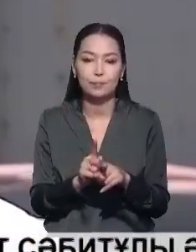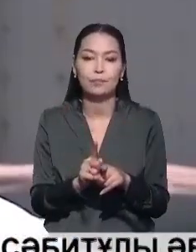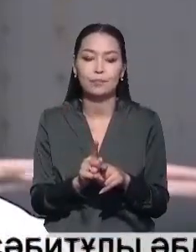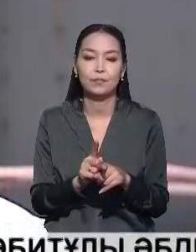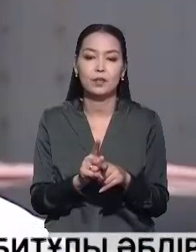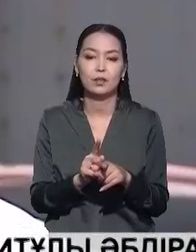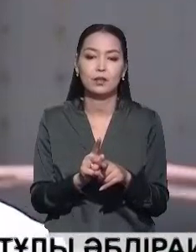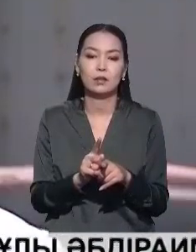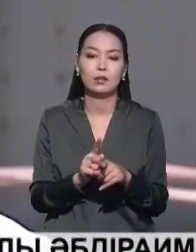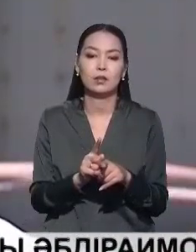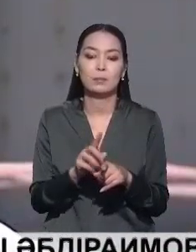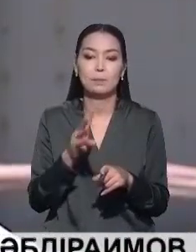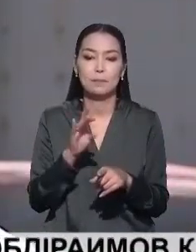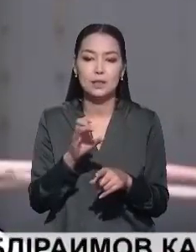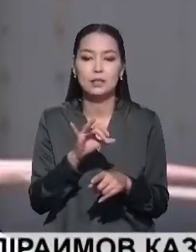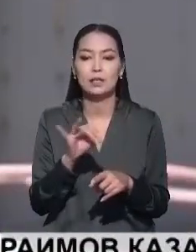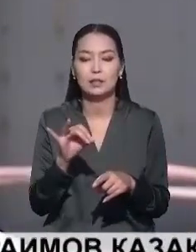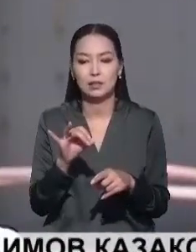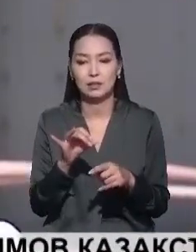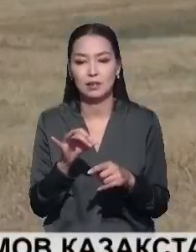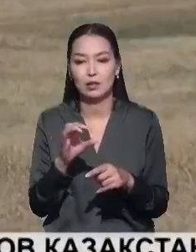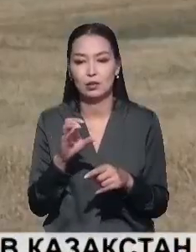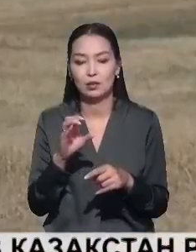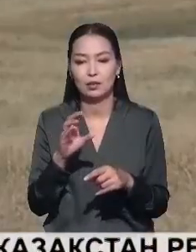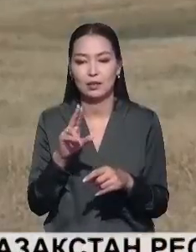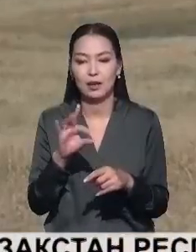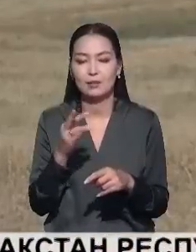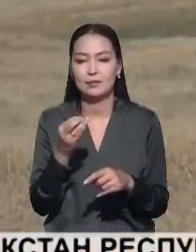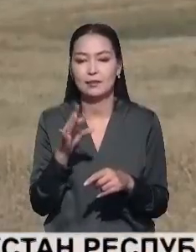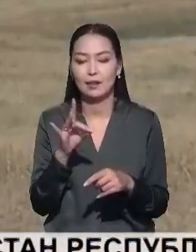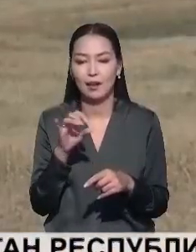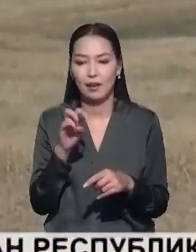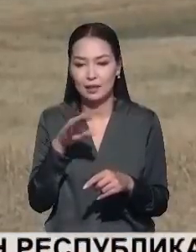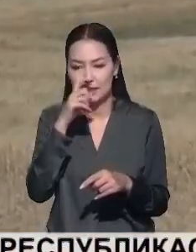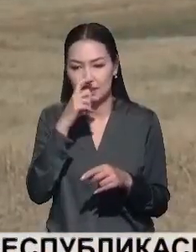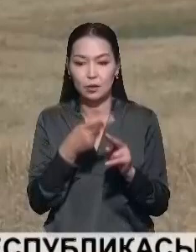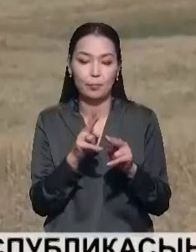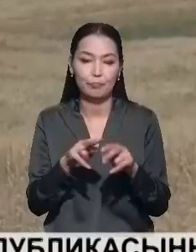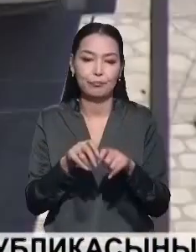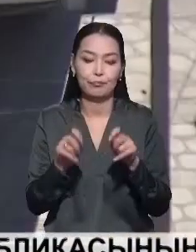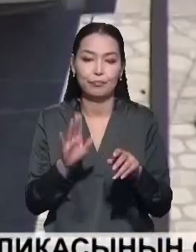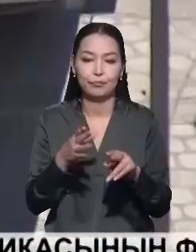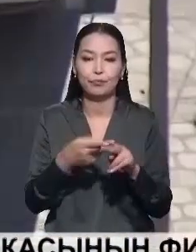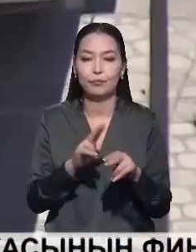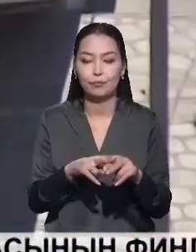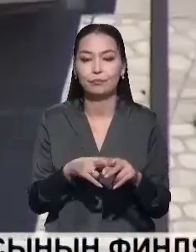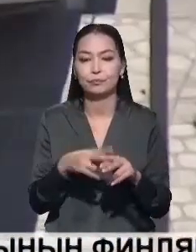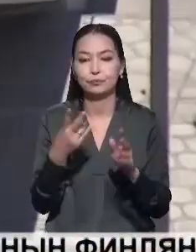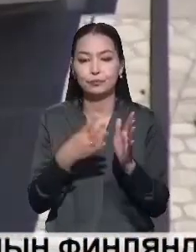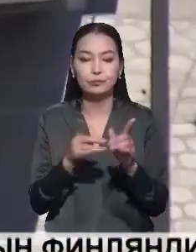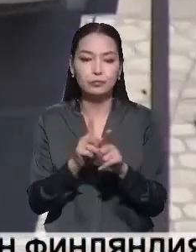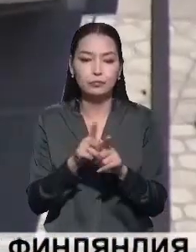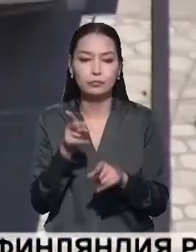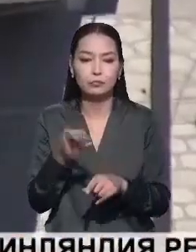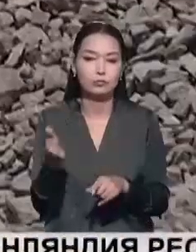екіншісі мыс молибдені бар қосылған концентрат. Аумағы 14 мың шаршы метр болатын комбинат 20 жылға шарт жасасқан. 2 мыңнан